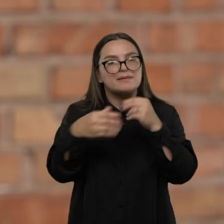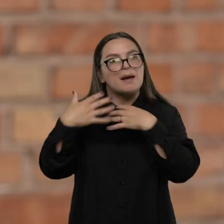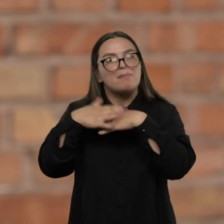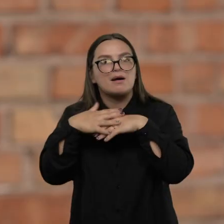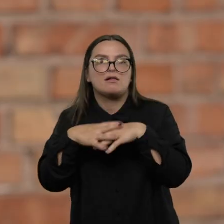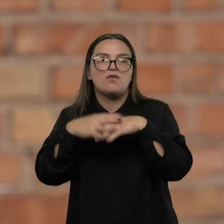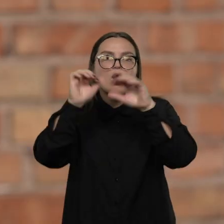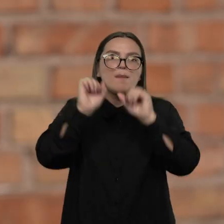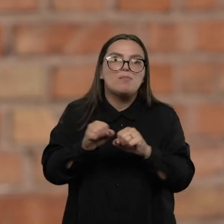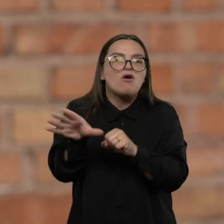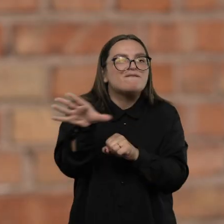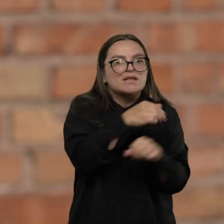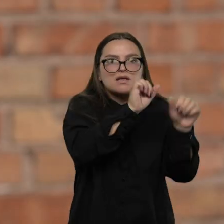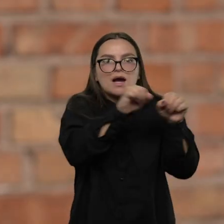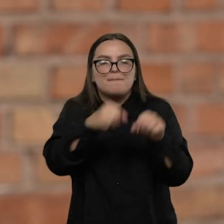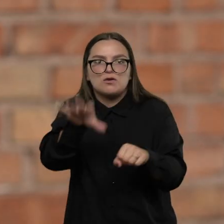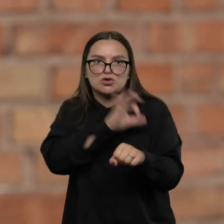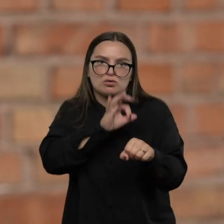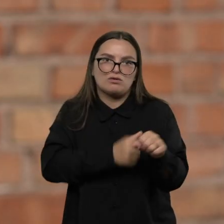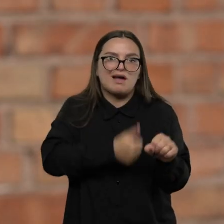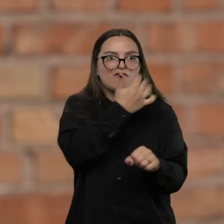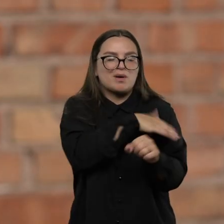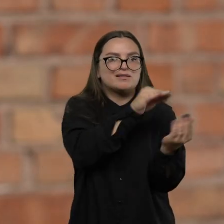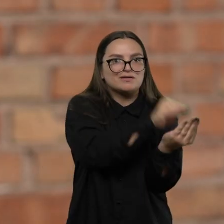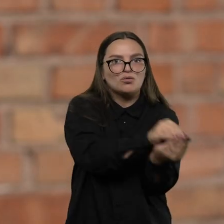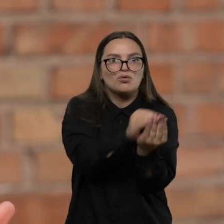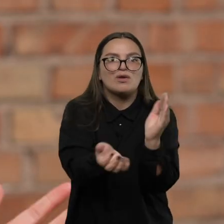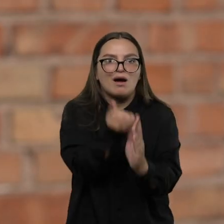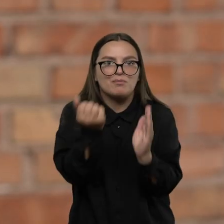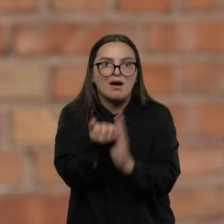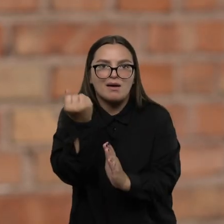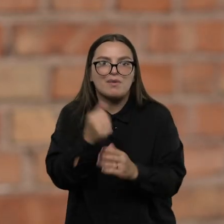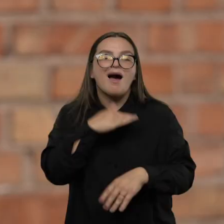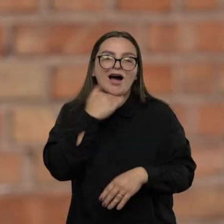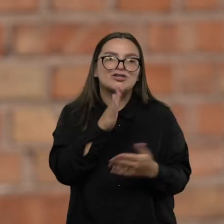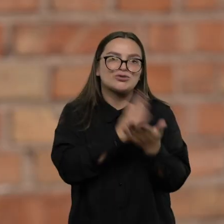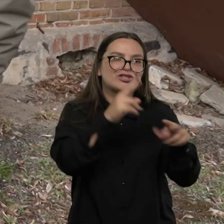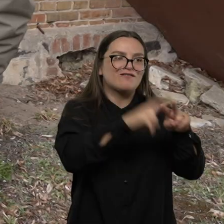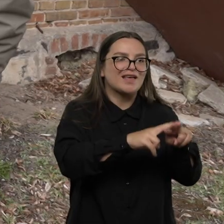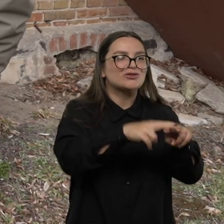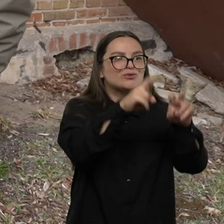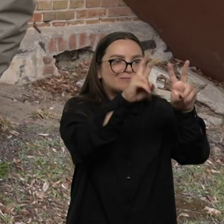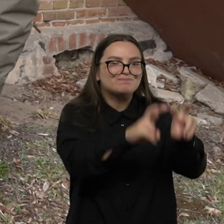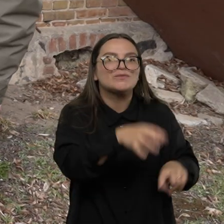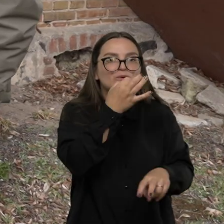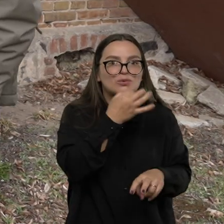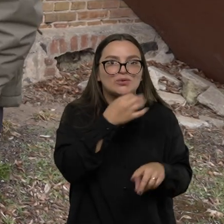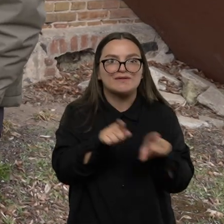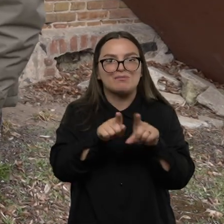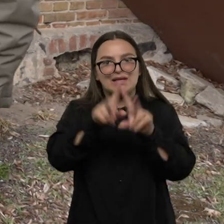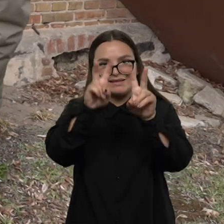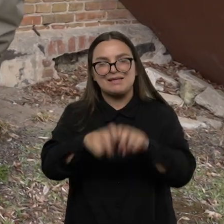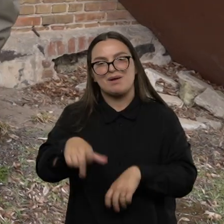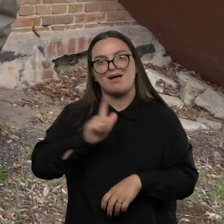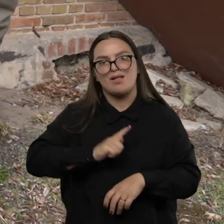apsvarstyti, kiek yra tik tai įmanoma visas galimybės ir surasti. Aišku, dar yra ir netyrinėtų vietų. Yra netyrinėtų vietų